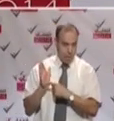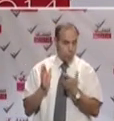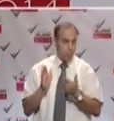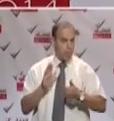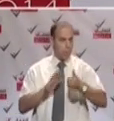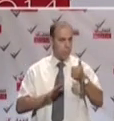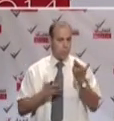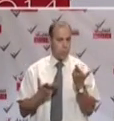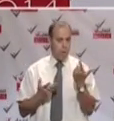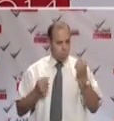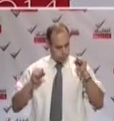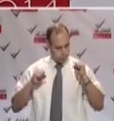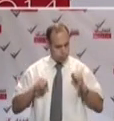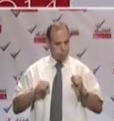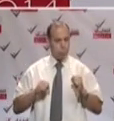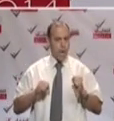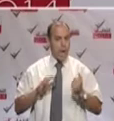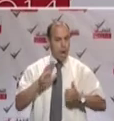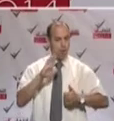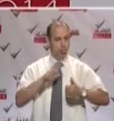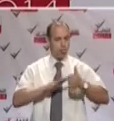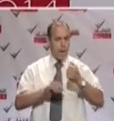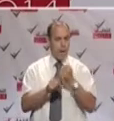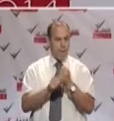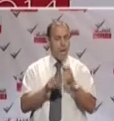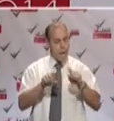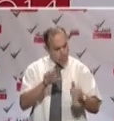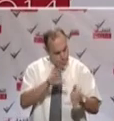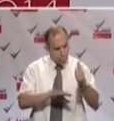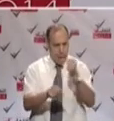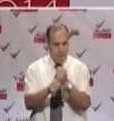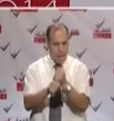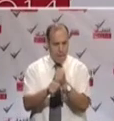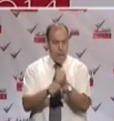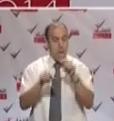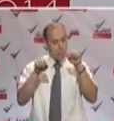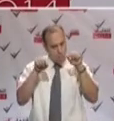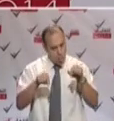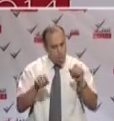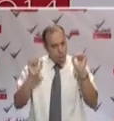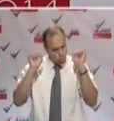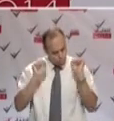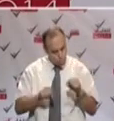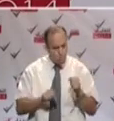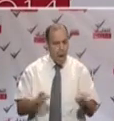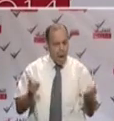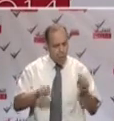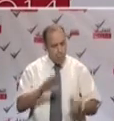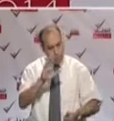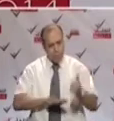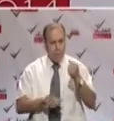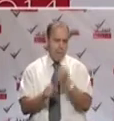تتميز بقدرتها على إنجاح العمل، هي ناجحة في أعمالها وما تكون إلا قادرة على إنجاح